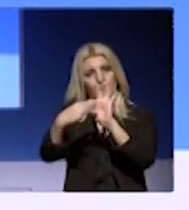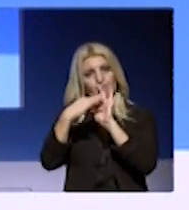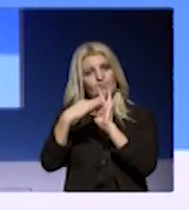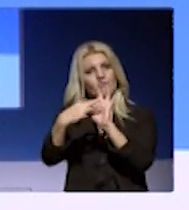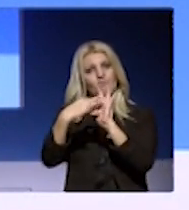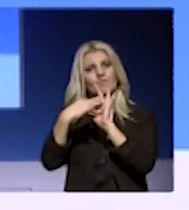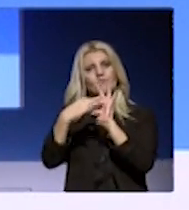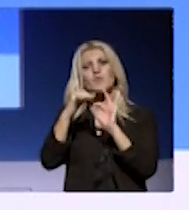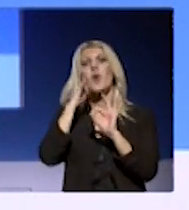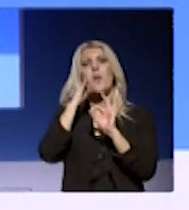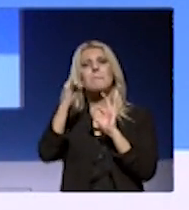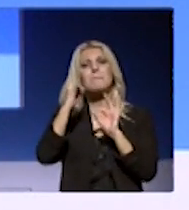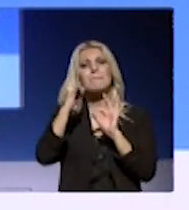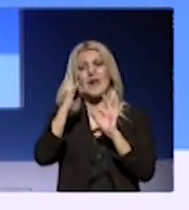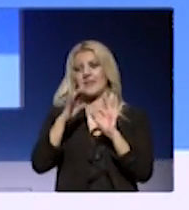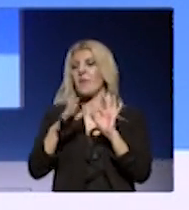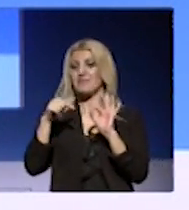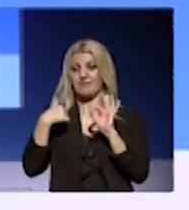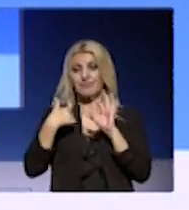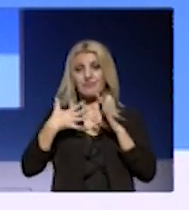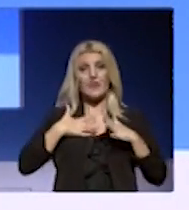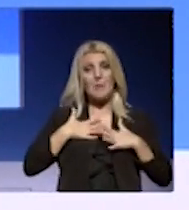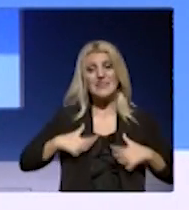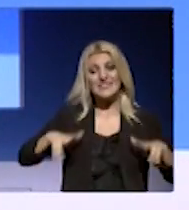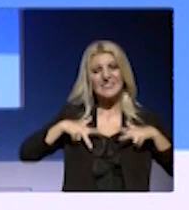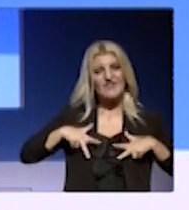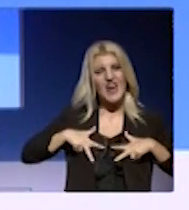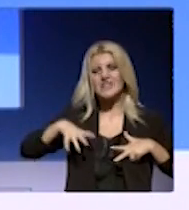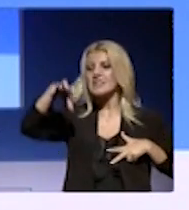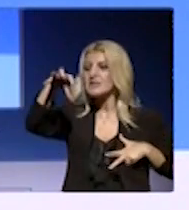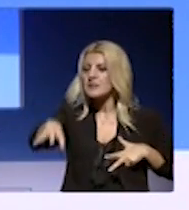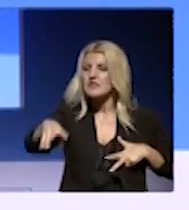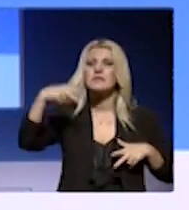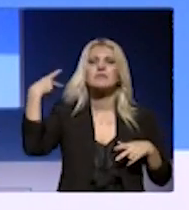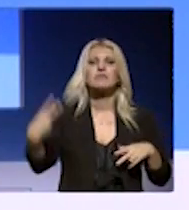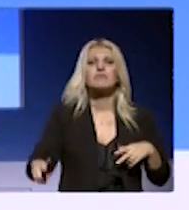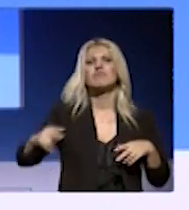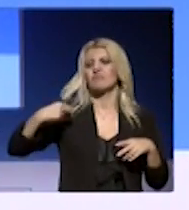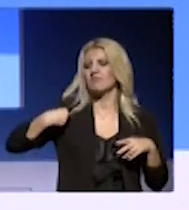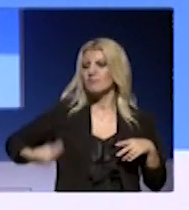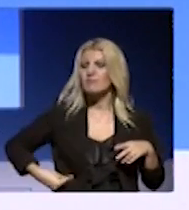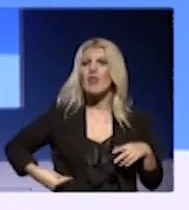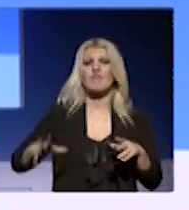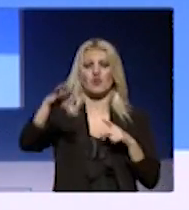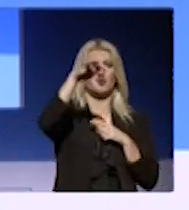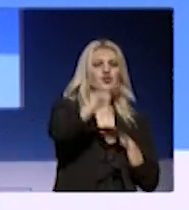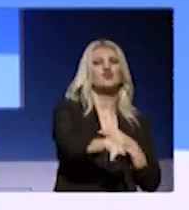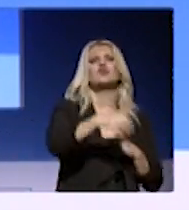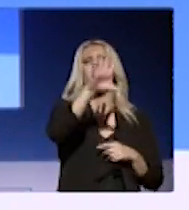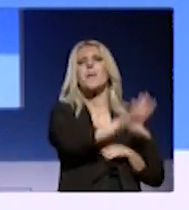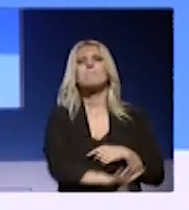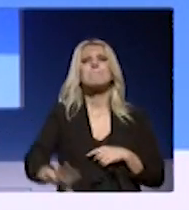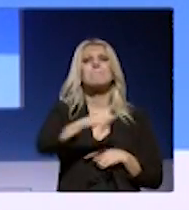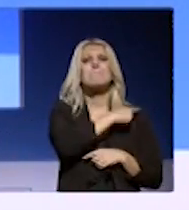την τοπική και την περιφερειακή αυτοδιοίκηση, διότι πολλά από τα προβλήματα τα οποία καλούμαστε να αντιμετωπίσουμε